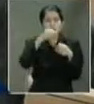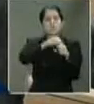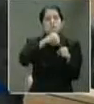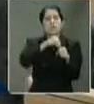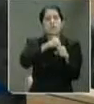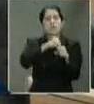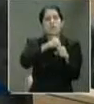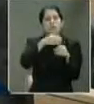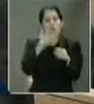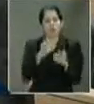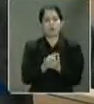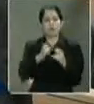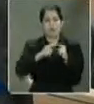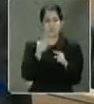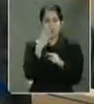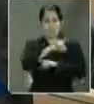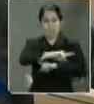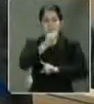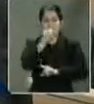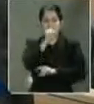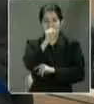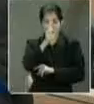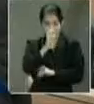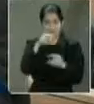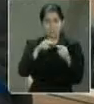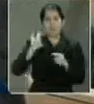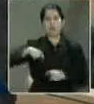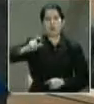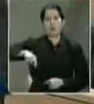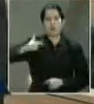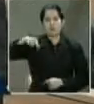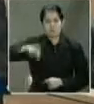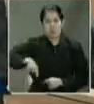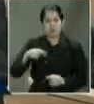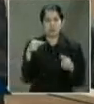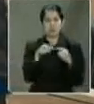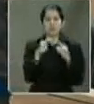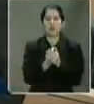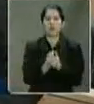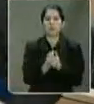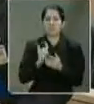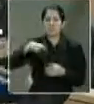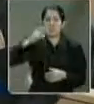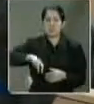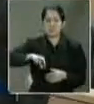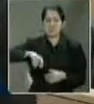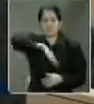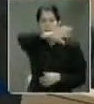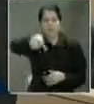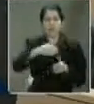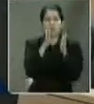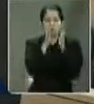พอ14เมษาศาลอนุมัติรวม14คนท่านประธานผมอภิปรายย